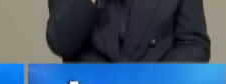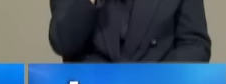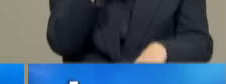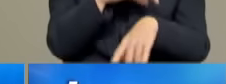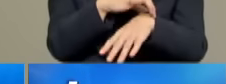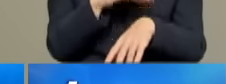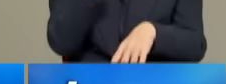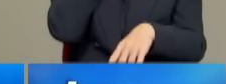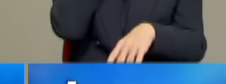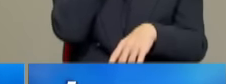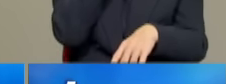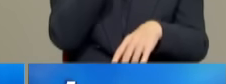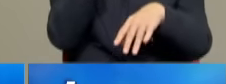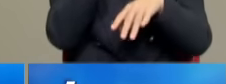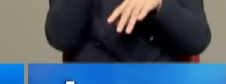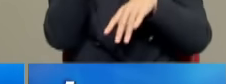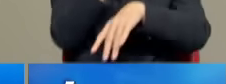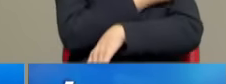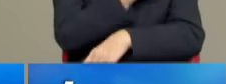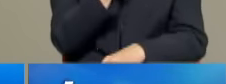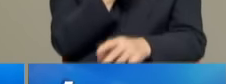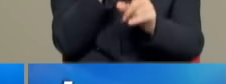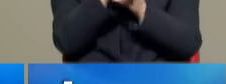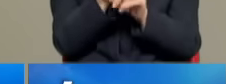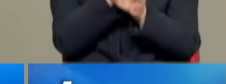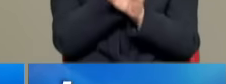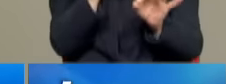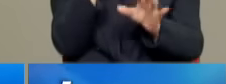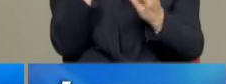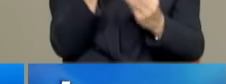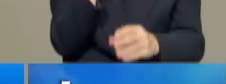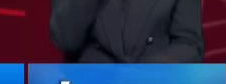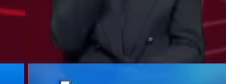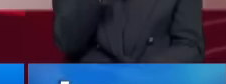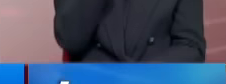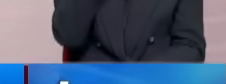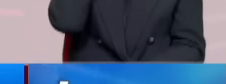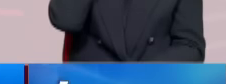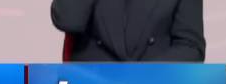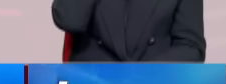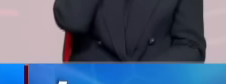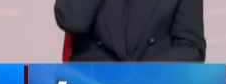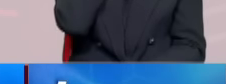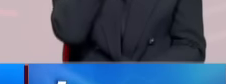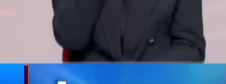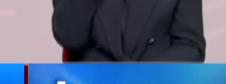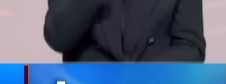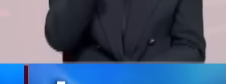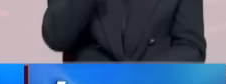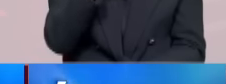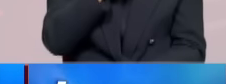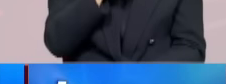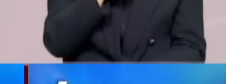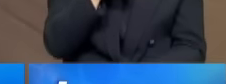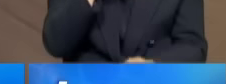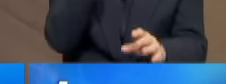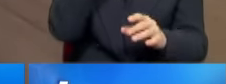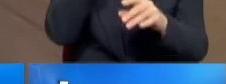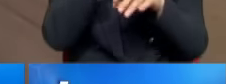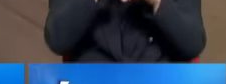hastalıktır aşı olanların korunduğunu çok açık net olarak biliyoruz görüyoruz % 180'e Varan oranda koruyor grip